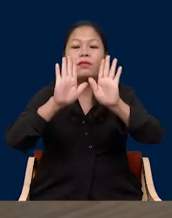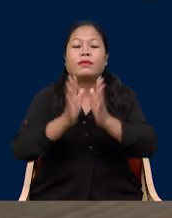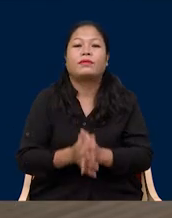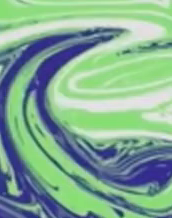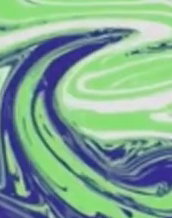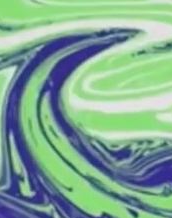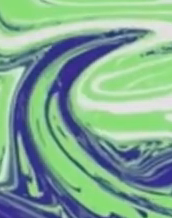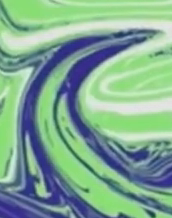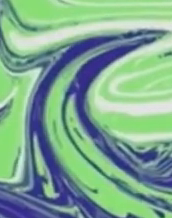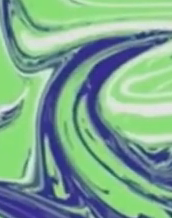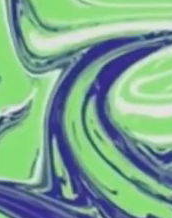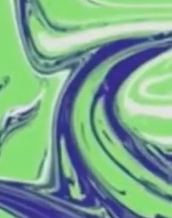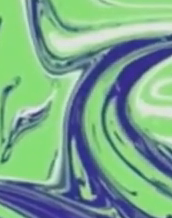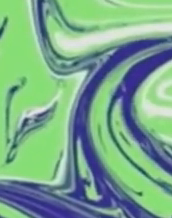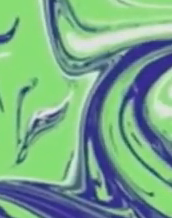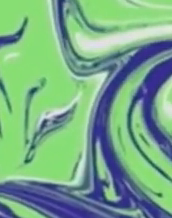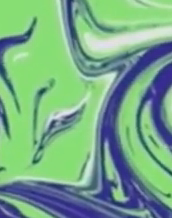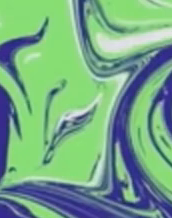धेरै धेरै धन्यवाद.